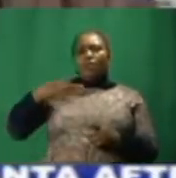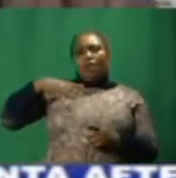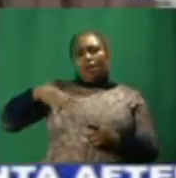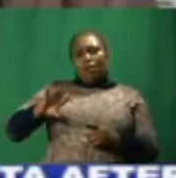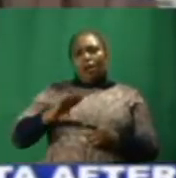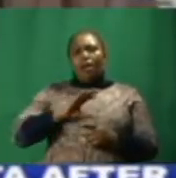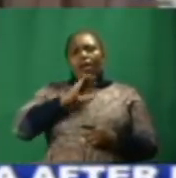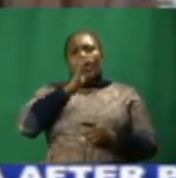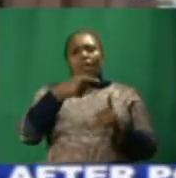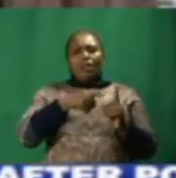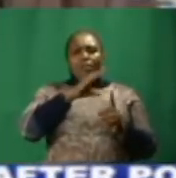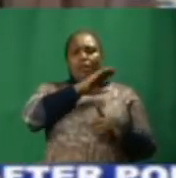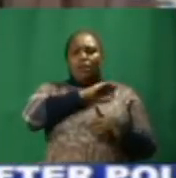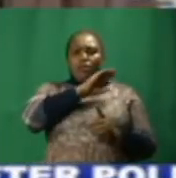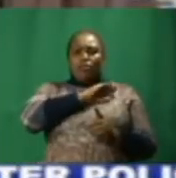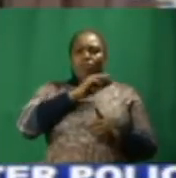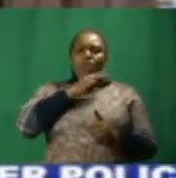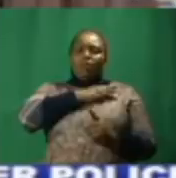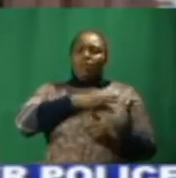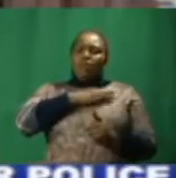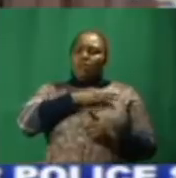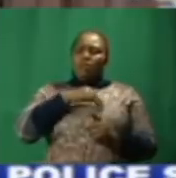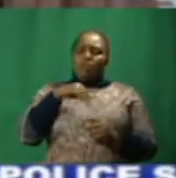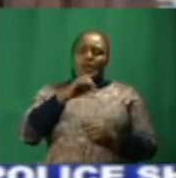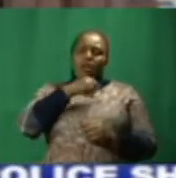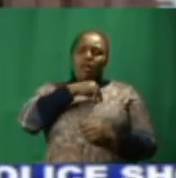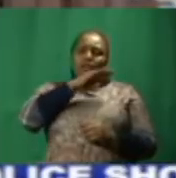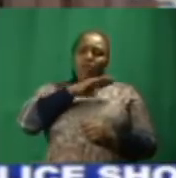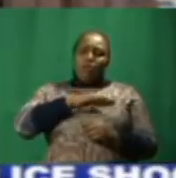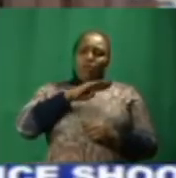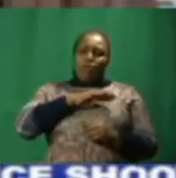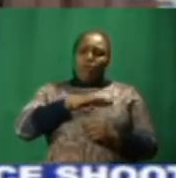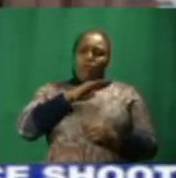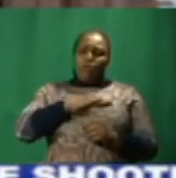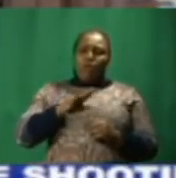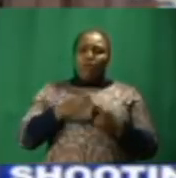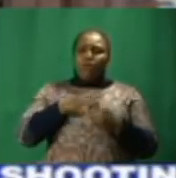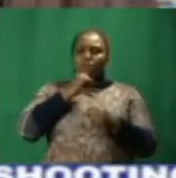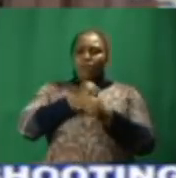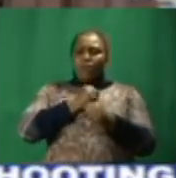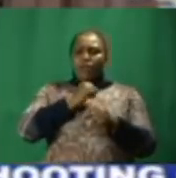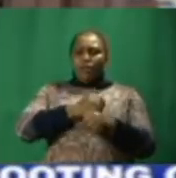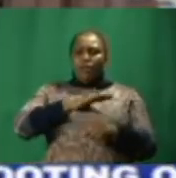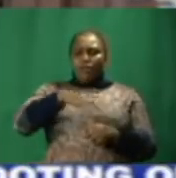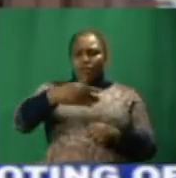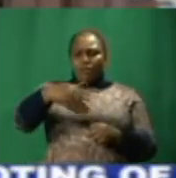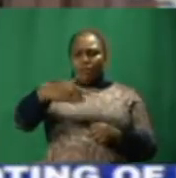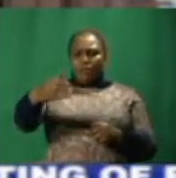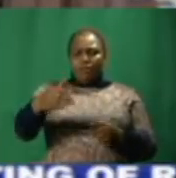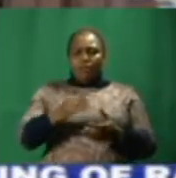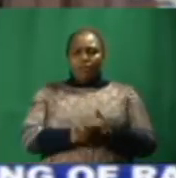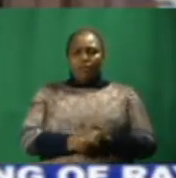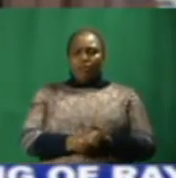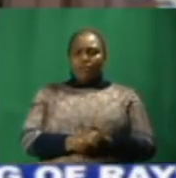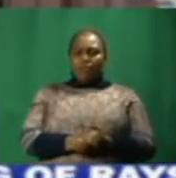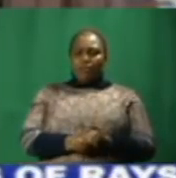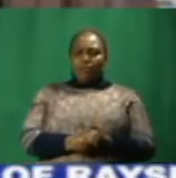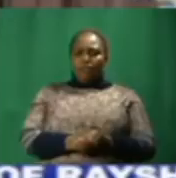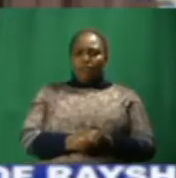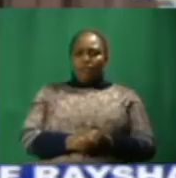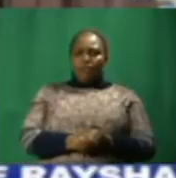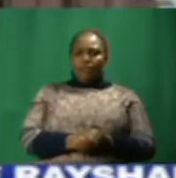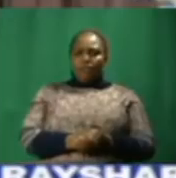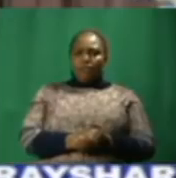kakhulu kuwe emakhasimende ukuthi achubeke nekubabeketelela basachubeka nemsebenzi wabo. Tindzabeni kubika sonto mlangeni nginathemba